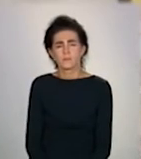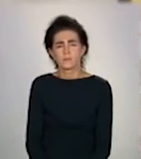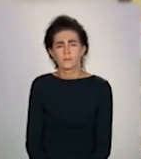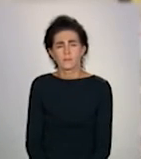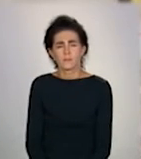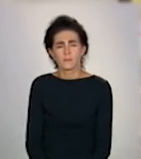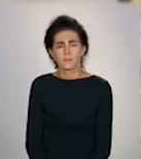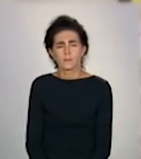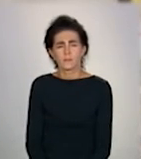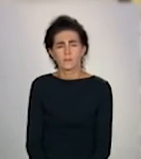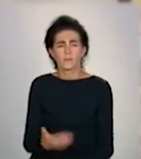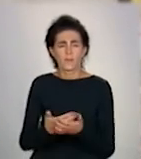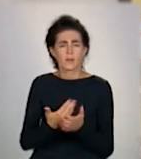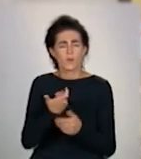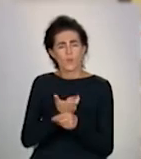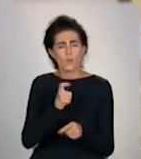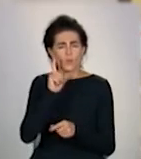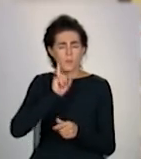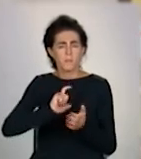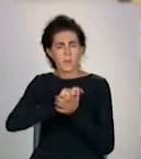якщо б це було ще в приміщенні, але